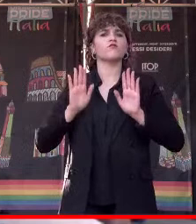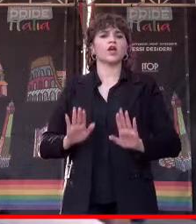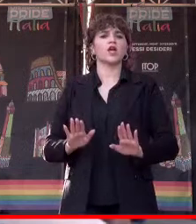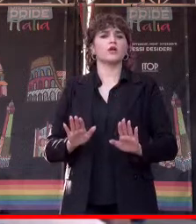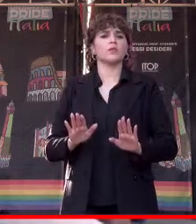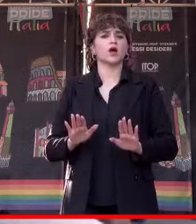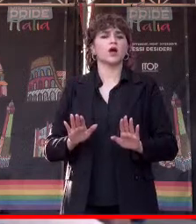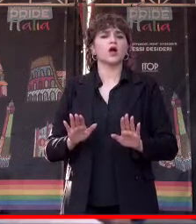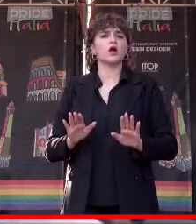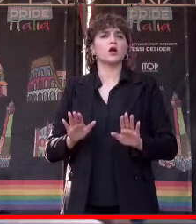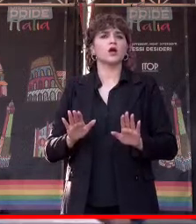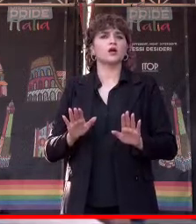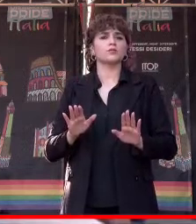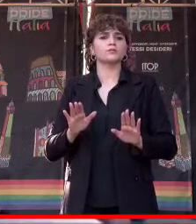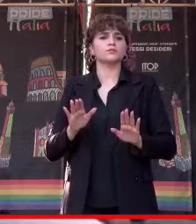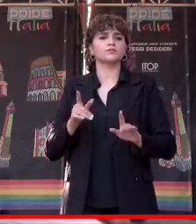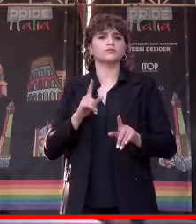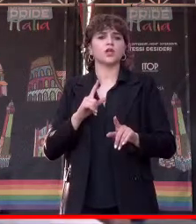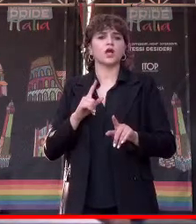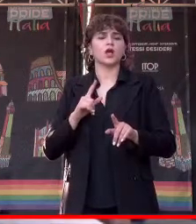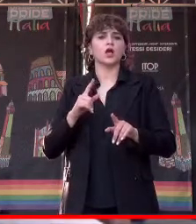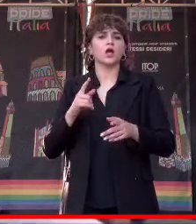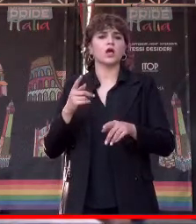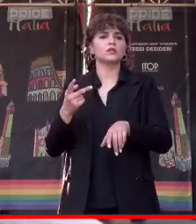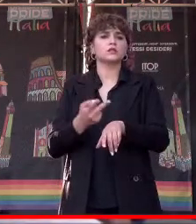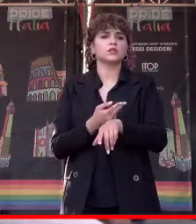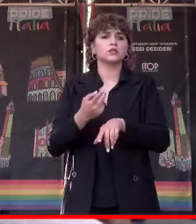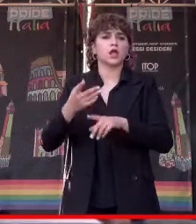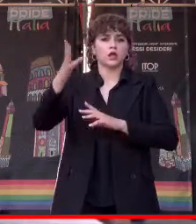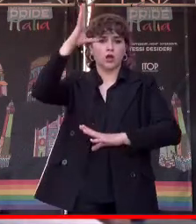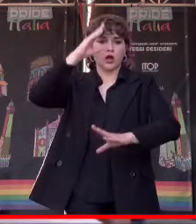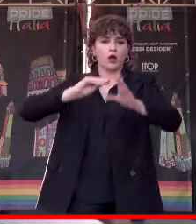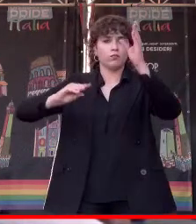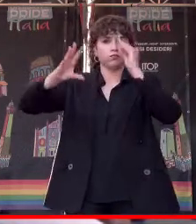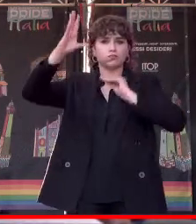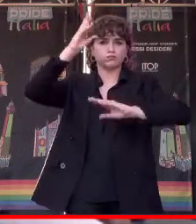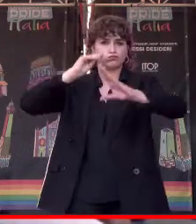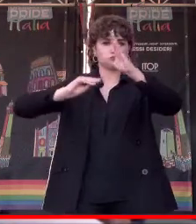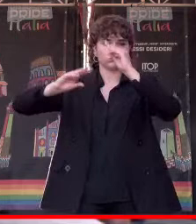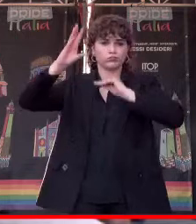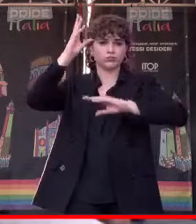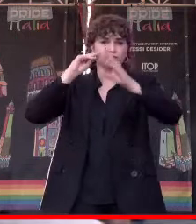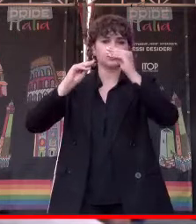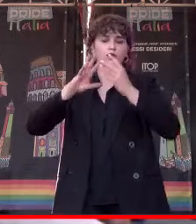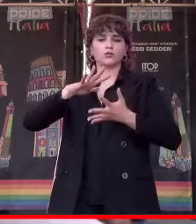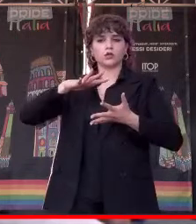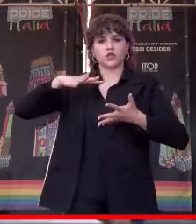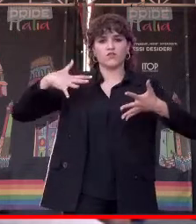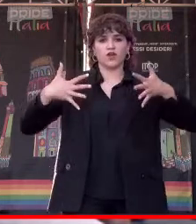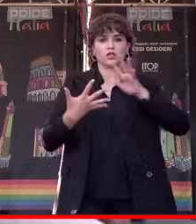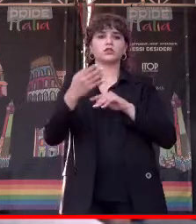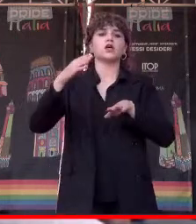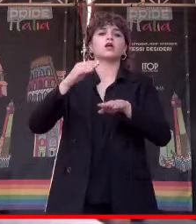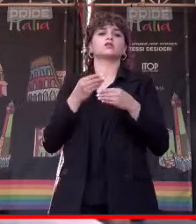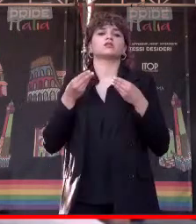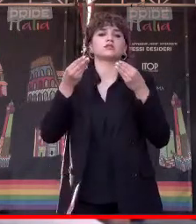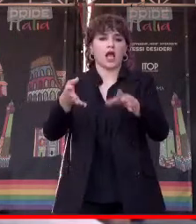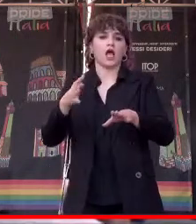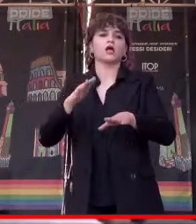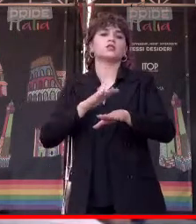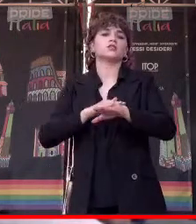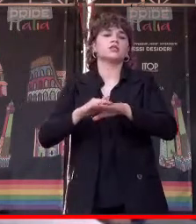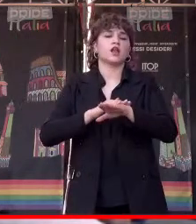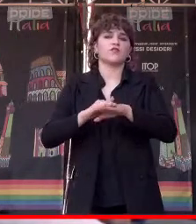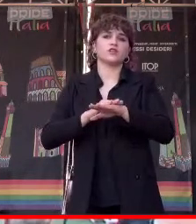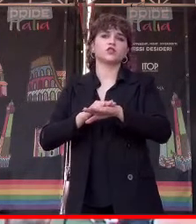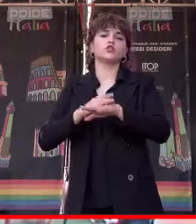sistema, fare un punto sulle cose che si sono imparate per veramente restituirle e fare un servizio pubblico vero. Assolutamente. Scrivi Daniela, prendi Daniela. Scrivo, prendi. No,